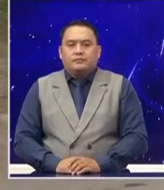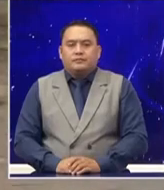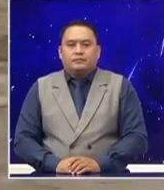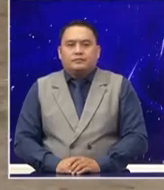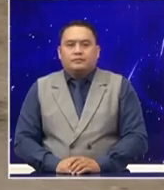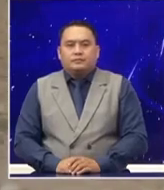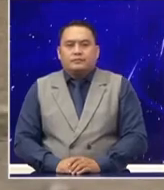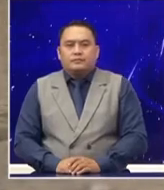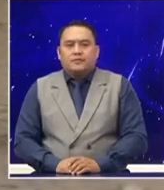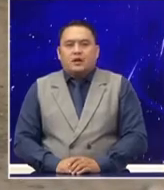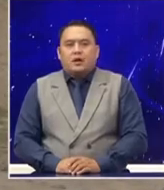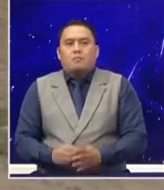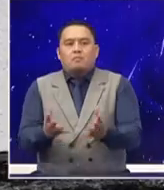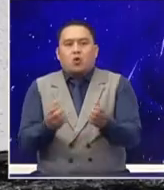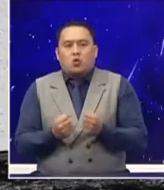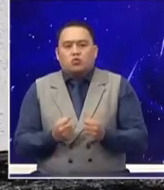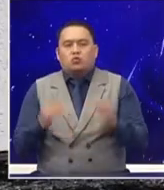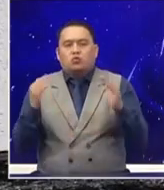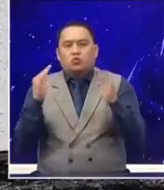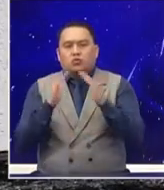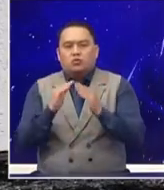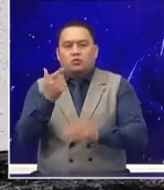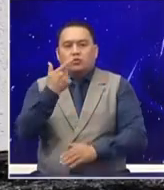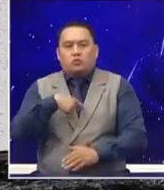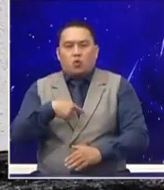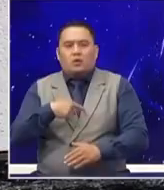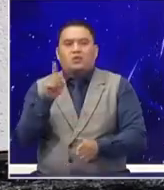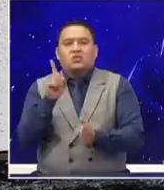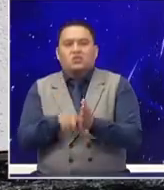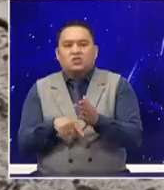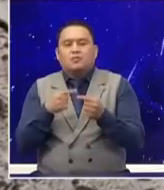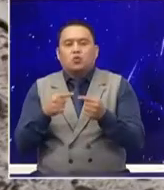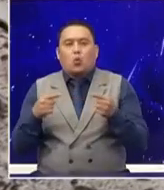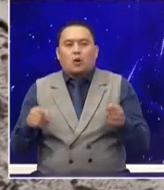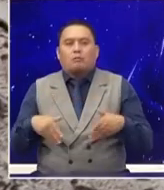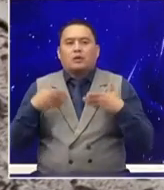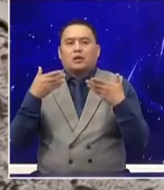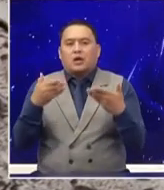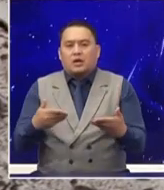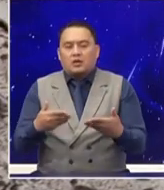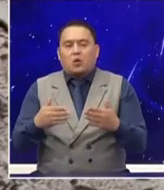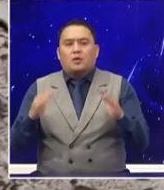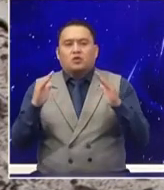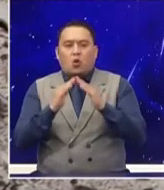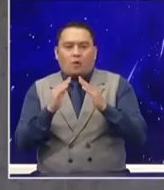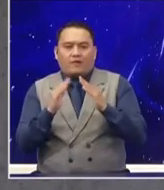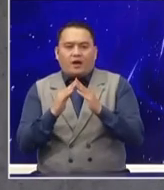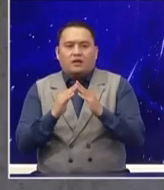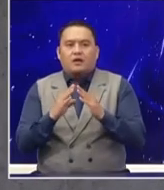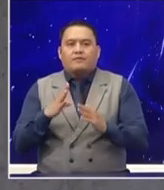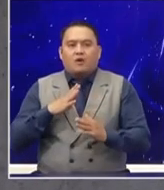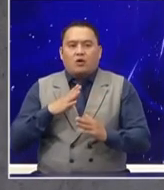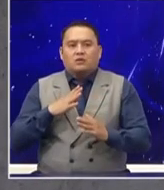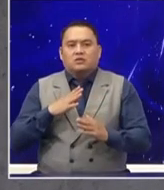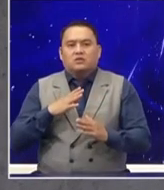Мисон и Константин совсем недавно получили долгожданный дом. Он на порядок дешевле, чем другие, предложенные им добродетельными гражданами, и состояние